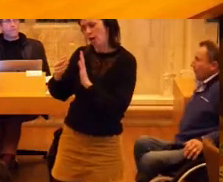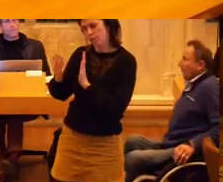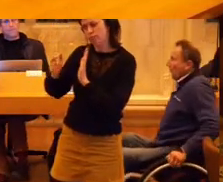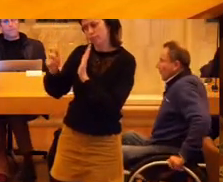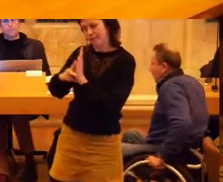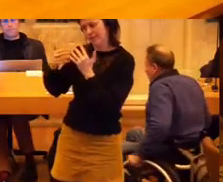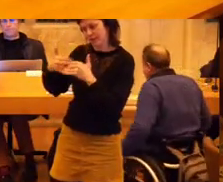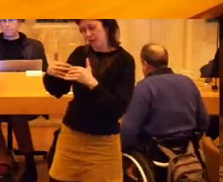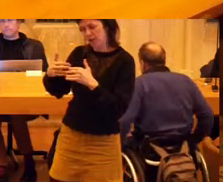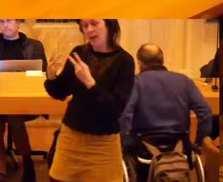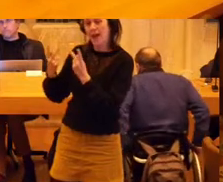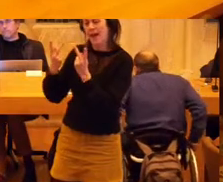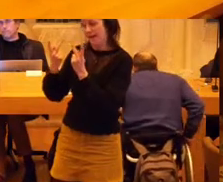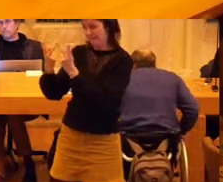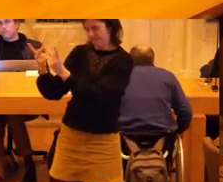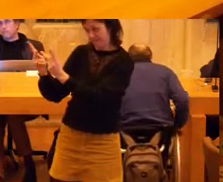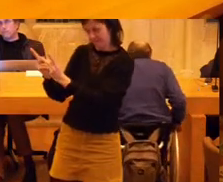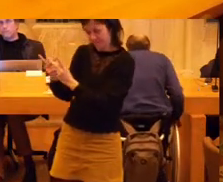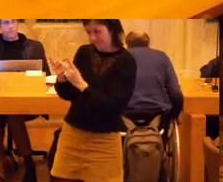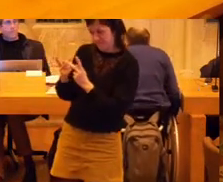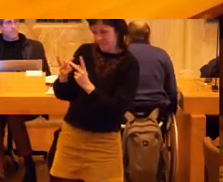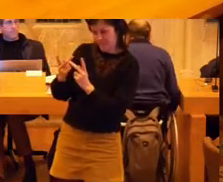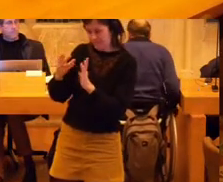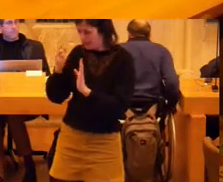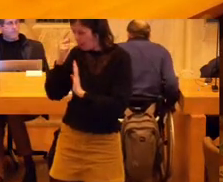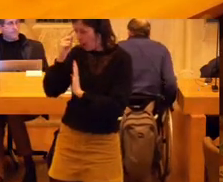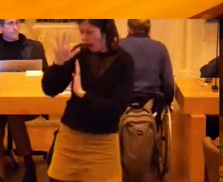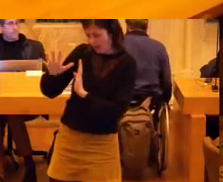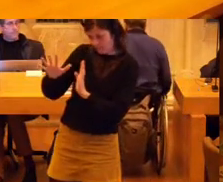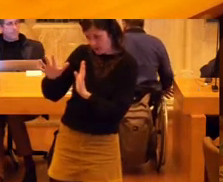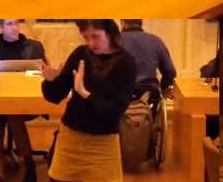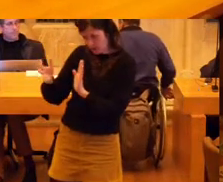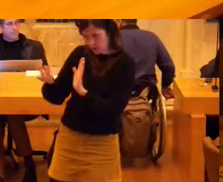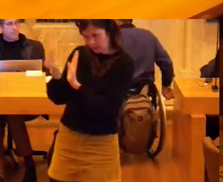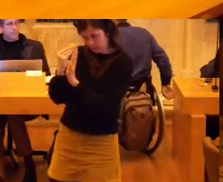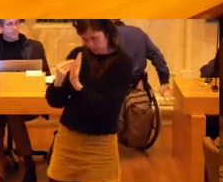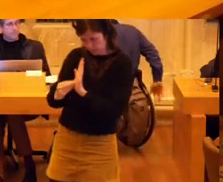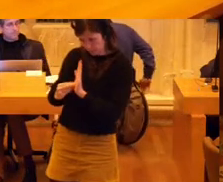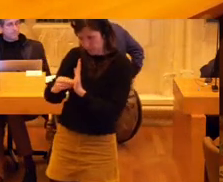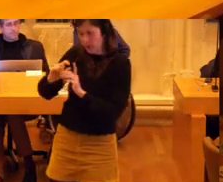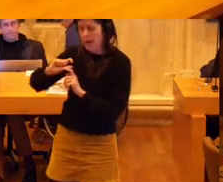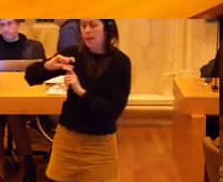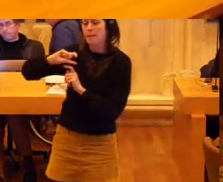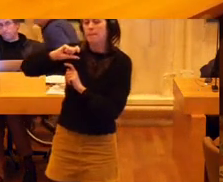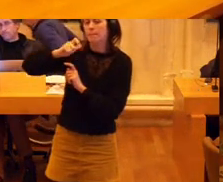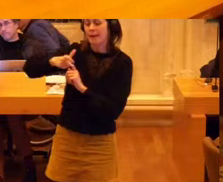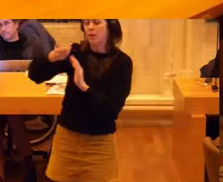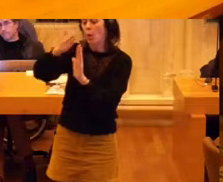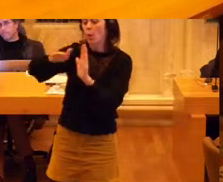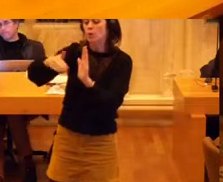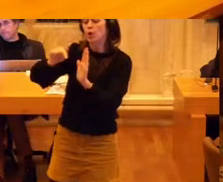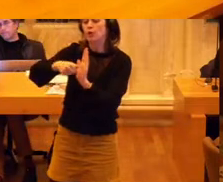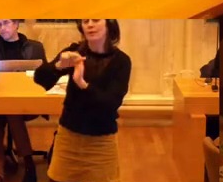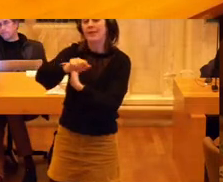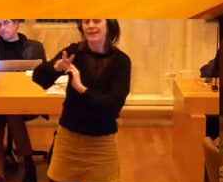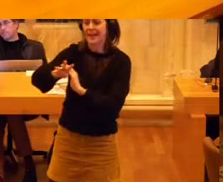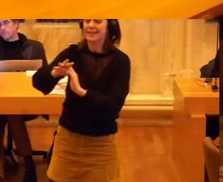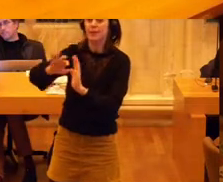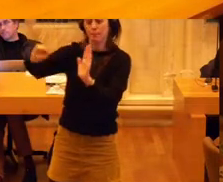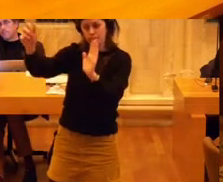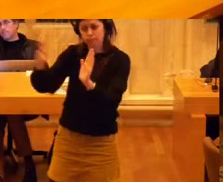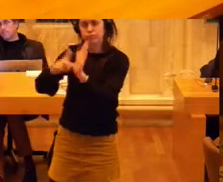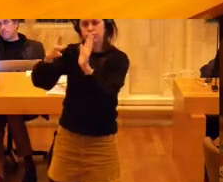des communes sont sollicités sur cet arrêt du RLPI. Il sera ensuite approuvé à l'automne 2024.